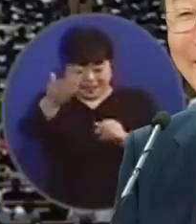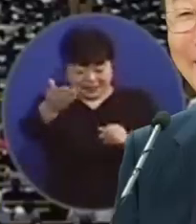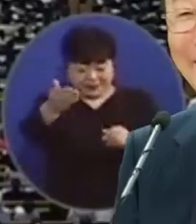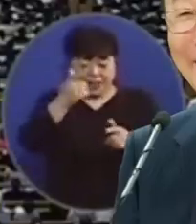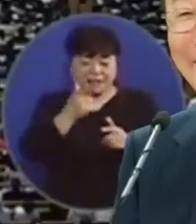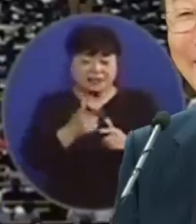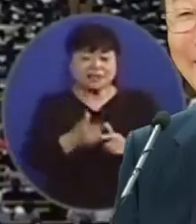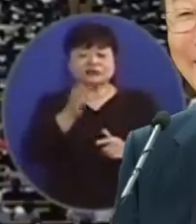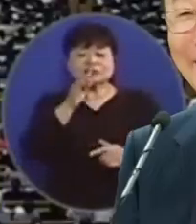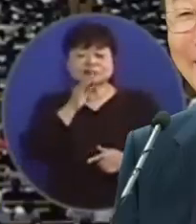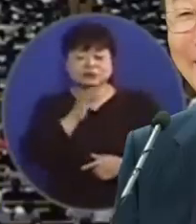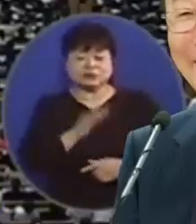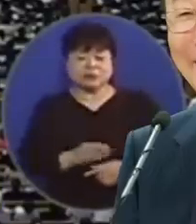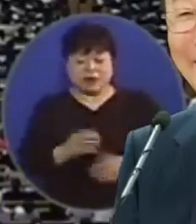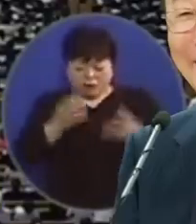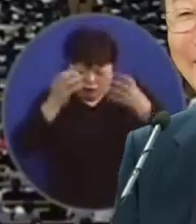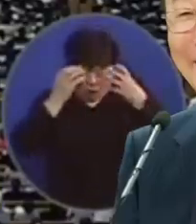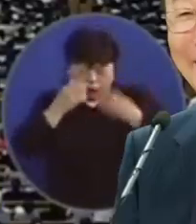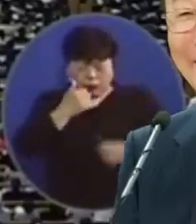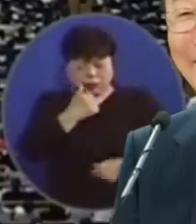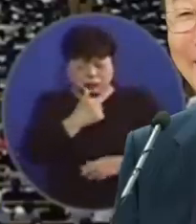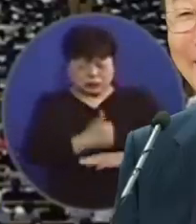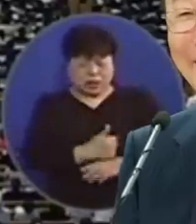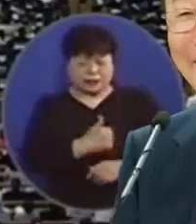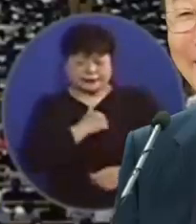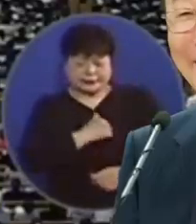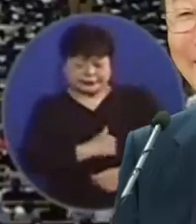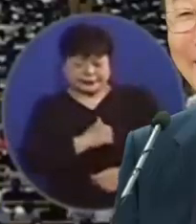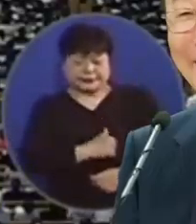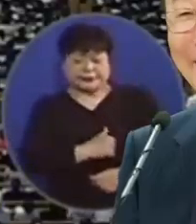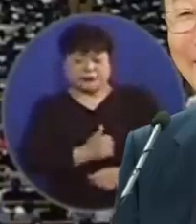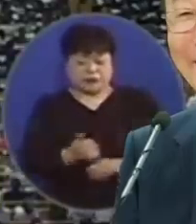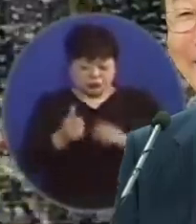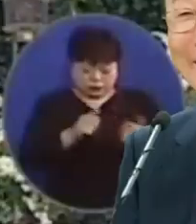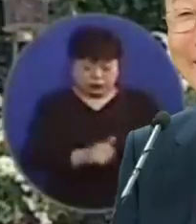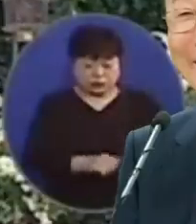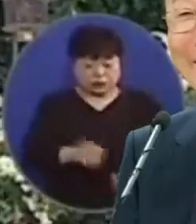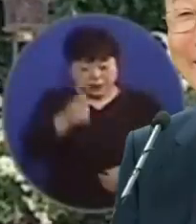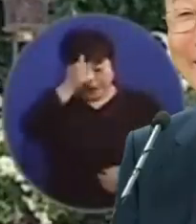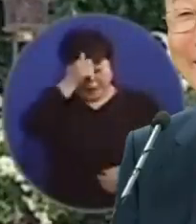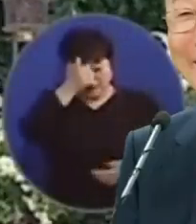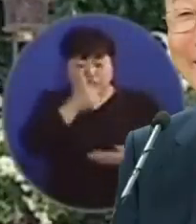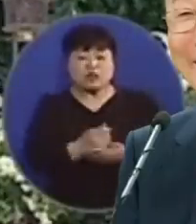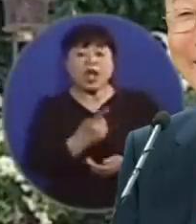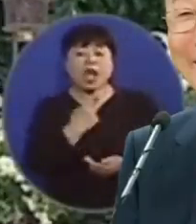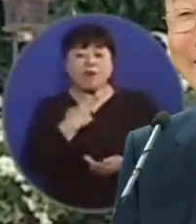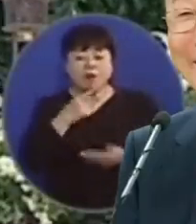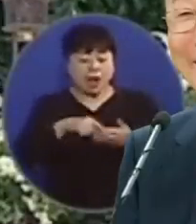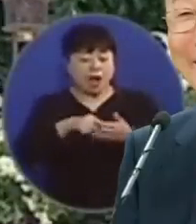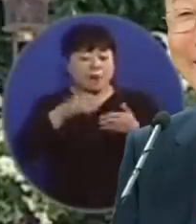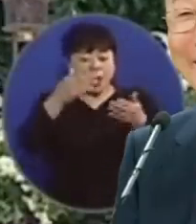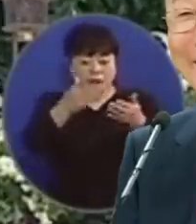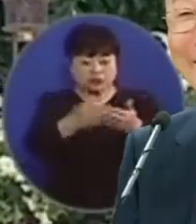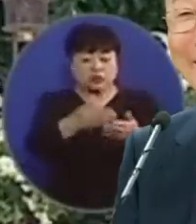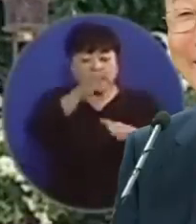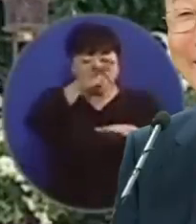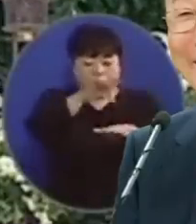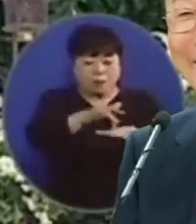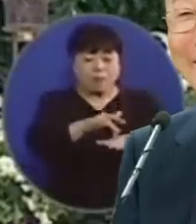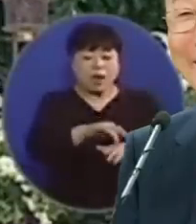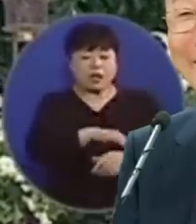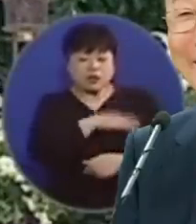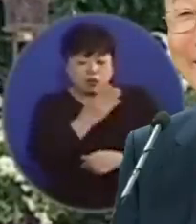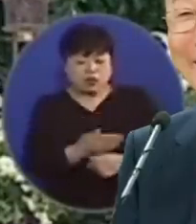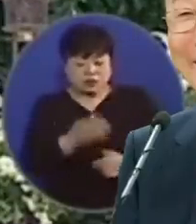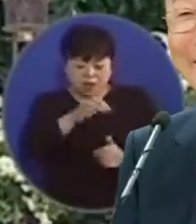예수님은 필설로 형용할 수 없는 고통을 끝까지 견디시고 죽으심으로 첫 아담이 저지른 죄의 대가를 다 갚으시고 마귀의 정사와